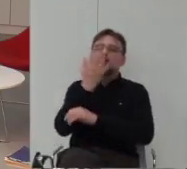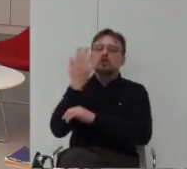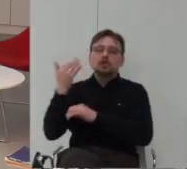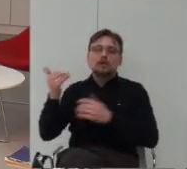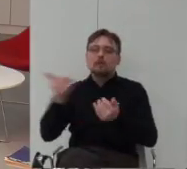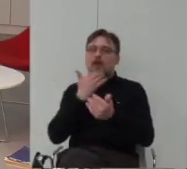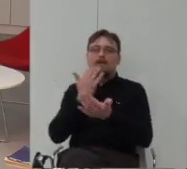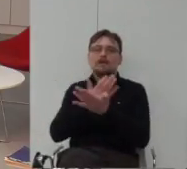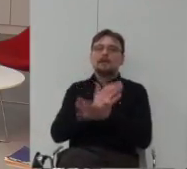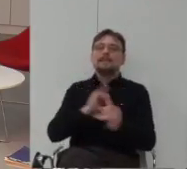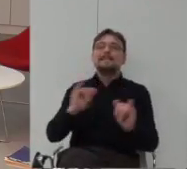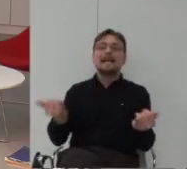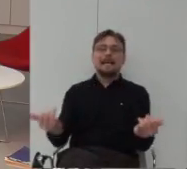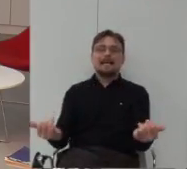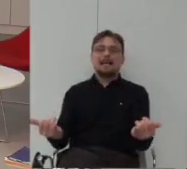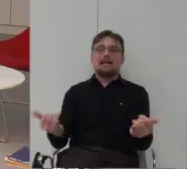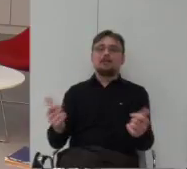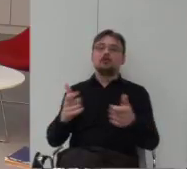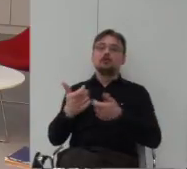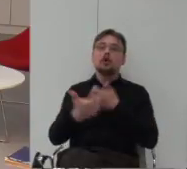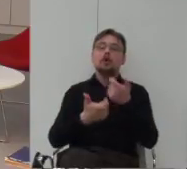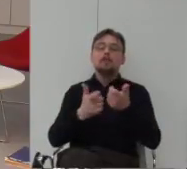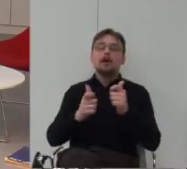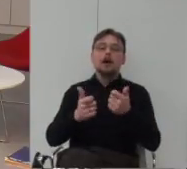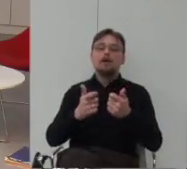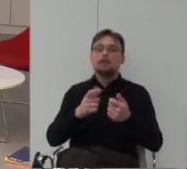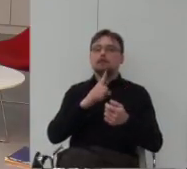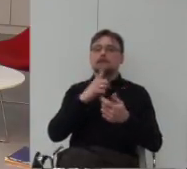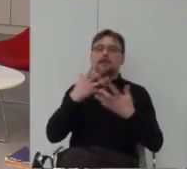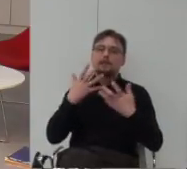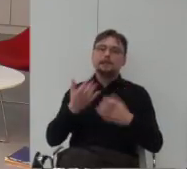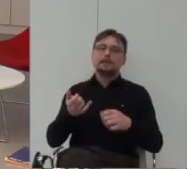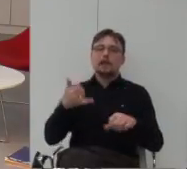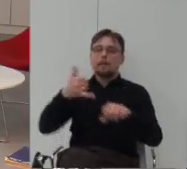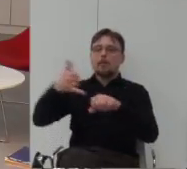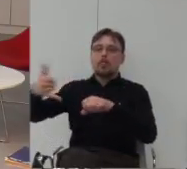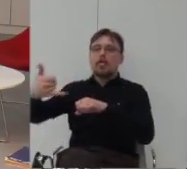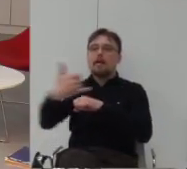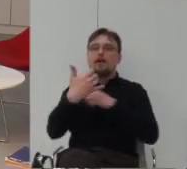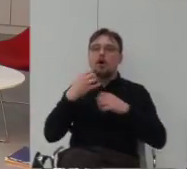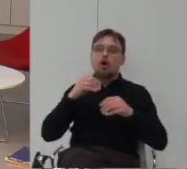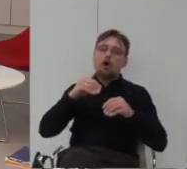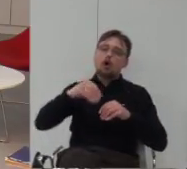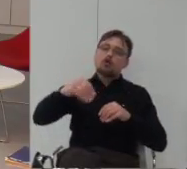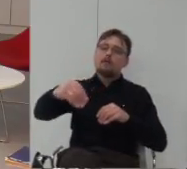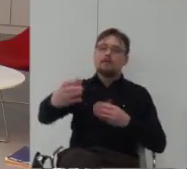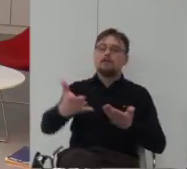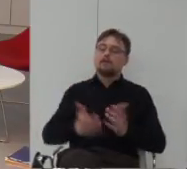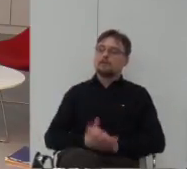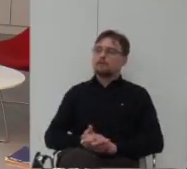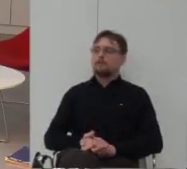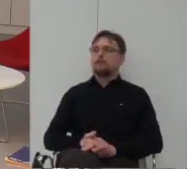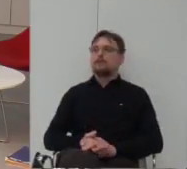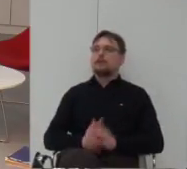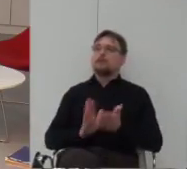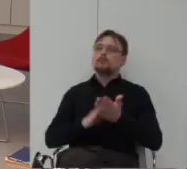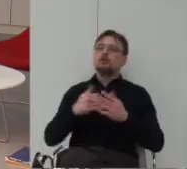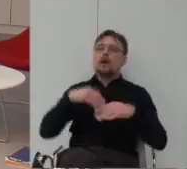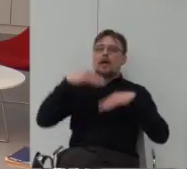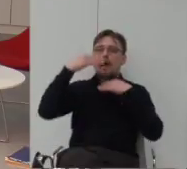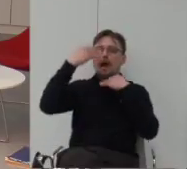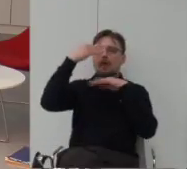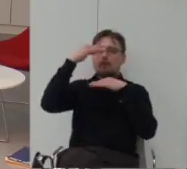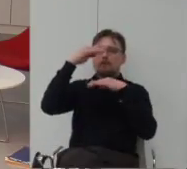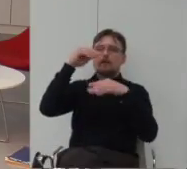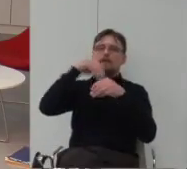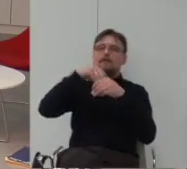wiele takich możliwości, tylko co zrobić, żeby chciano to podlegać. W Katowicach taka jest naprzeciwko pomnika